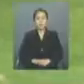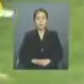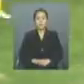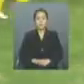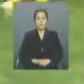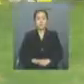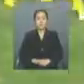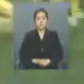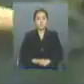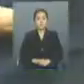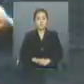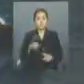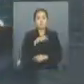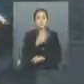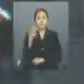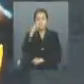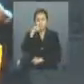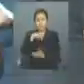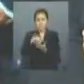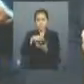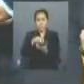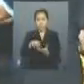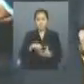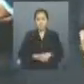ริไทย PBS รายงาน